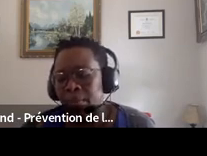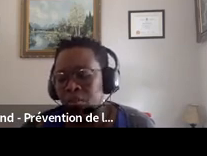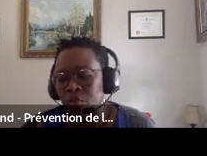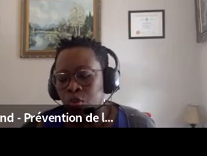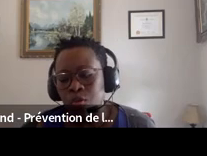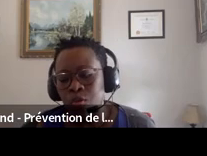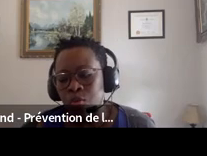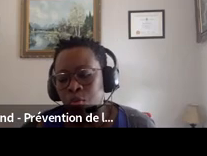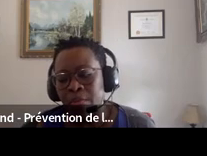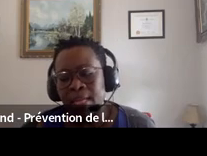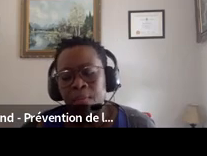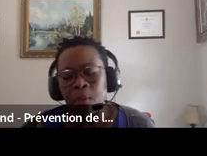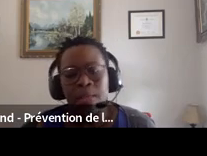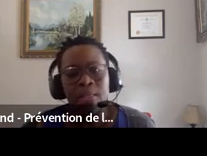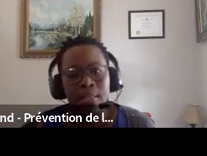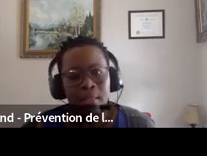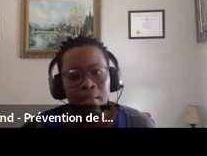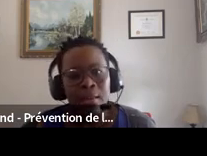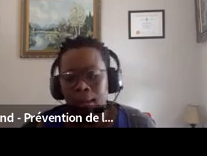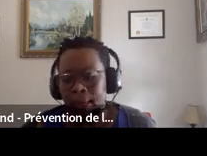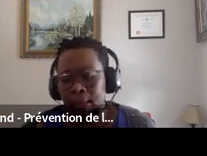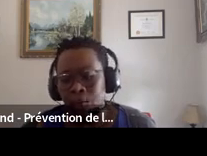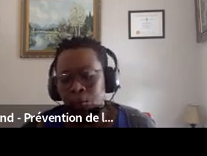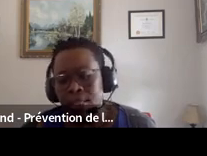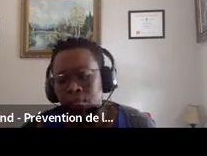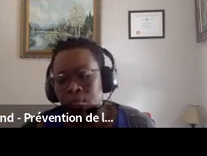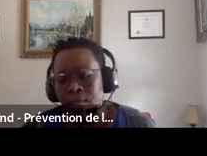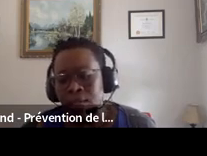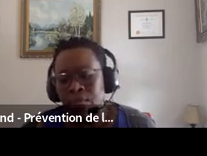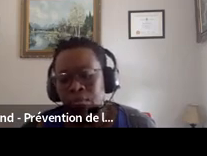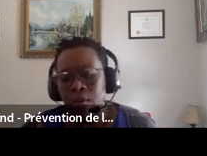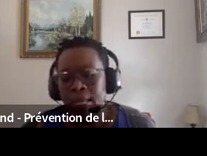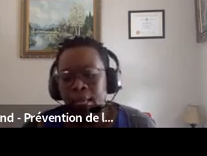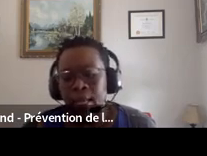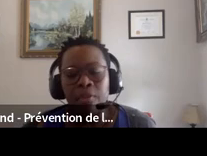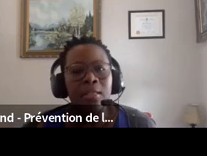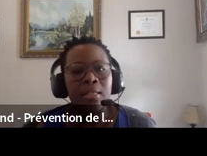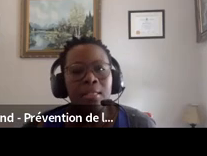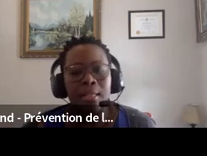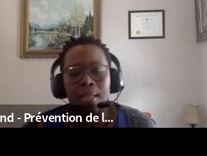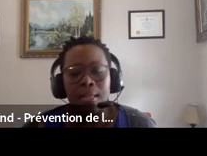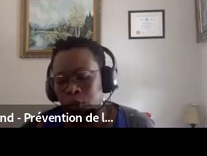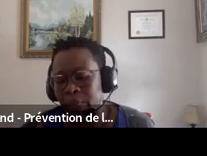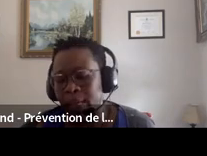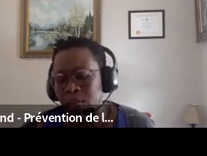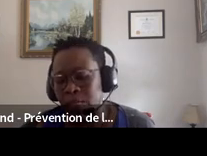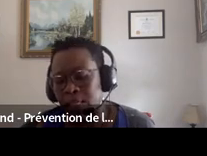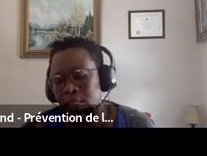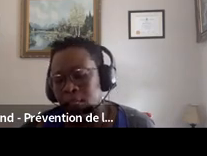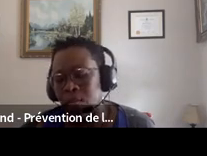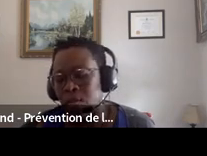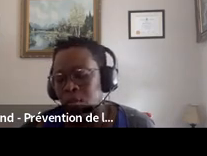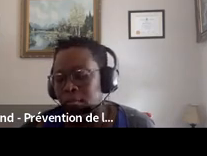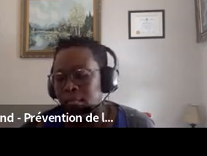Réseau canadien pour la prévention du mauvais traitement des aînés. Et aussi, nous avons les conférenciers qui sont